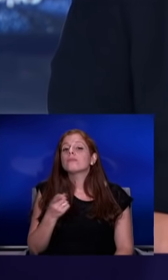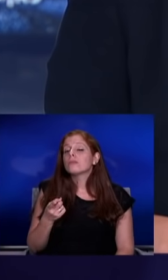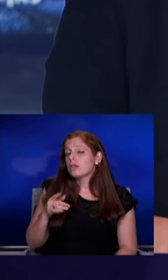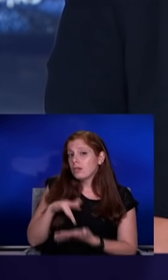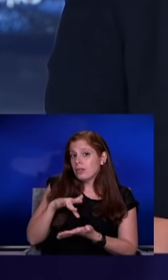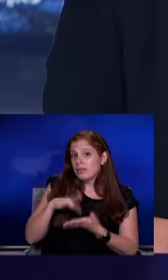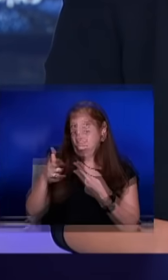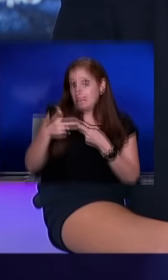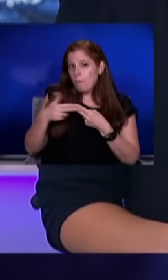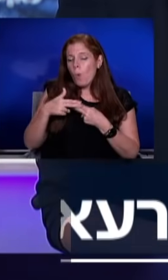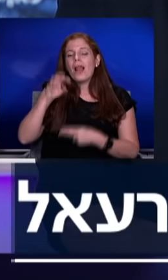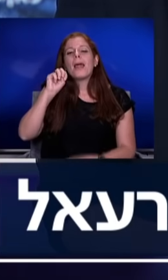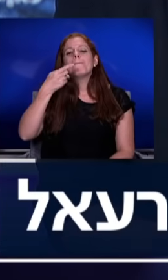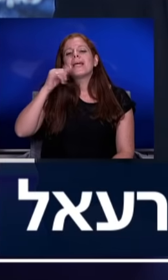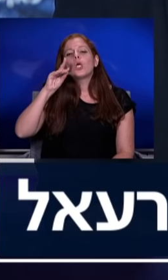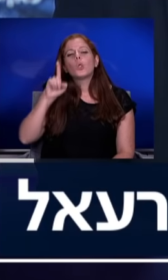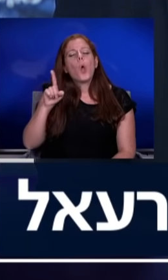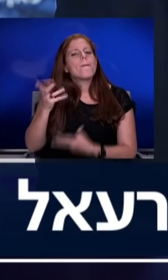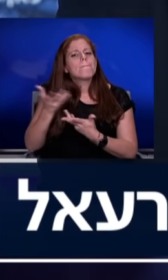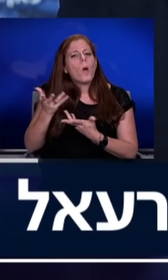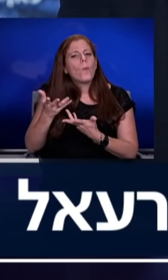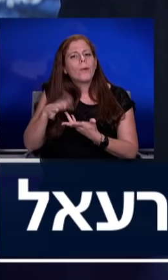לצומת מגידו, מה תמונת המצב בשטח?